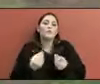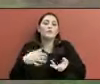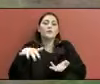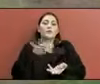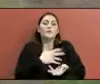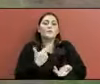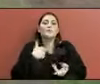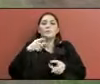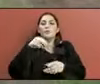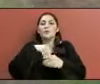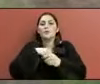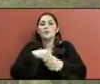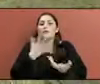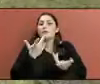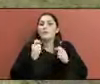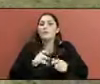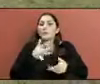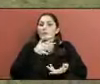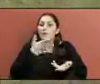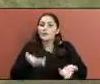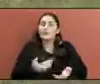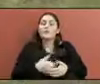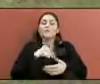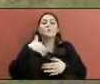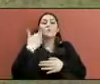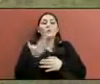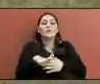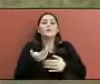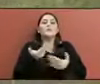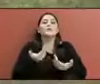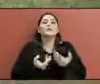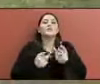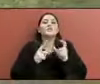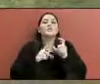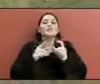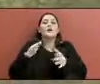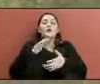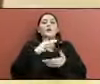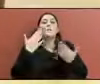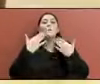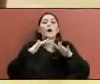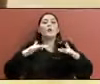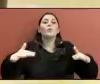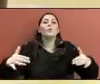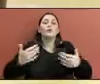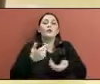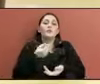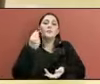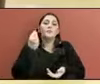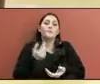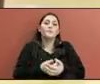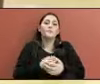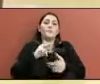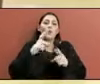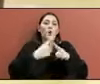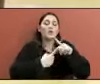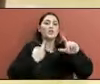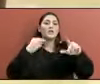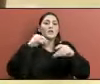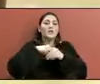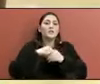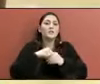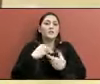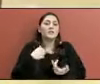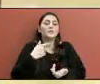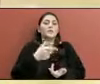yapabiliriz sorusundan sonra ortaya çıkan şifalı balkonlar projemize kendisine ulaşmak istediğini söylüyor.